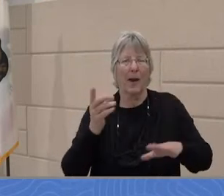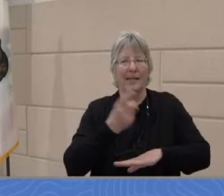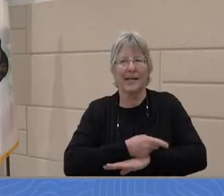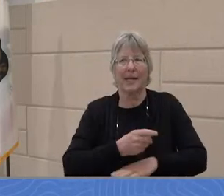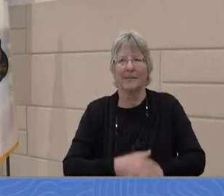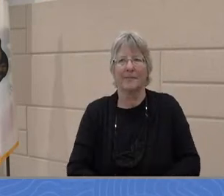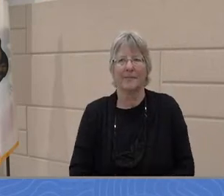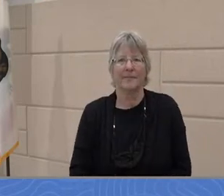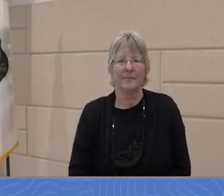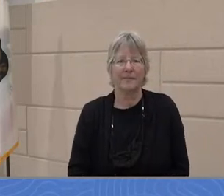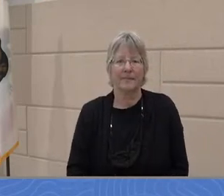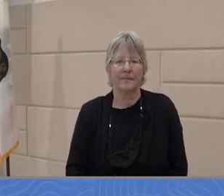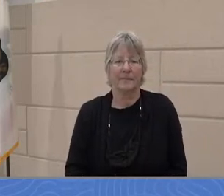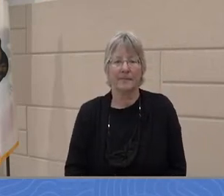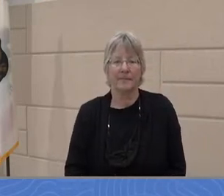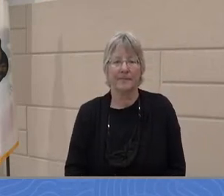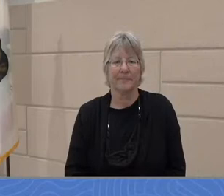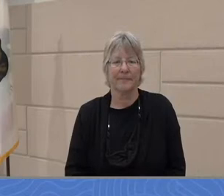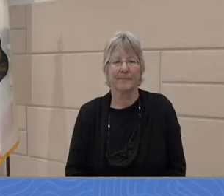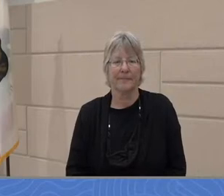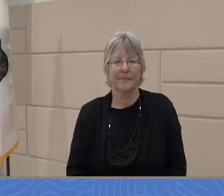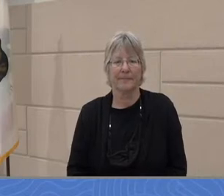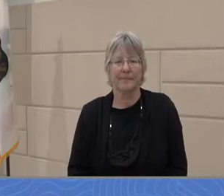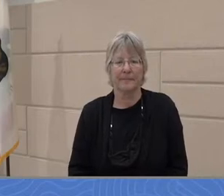រគុណច្រើន